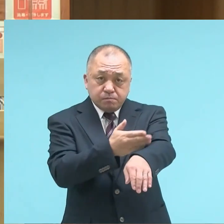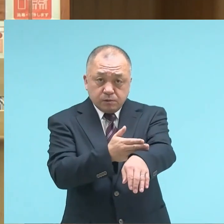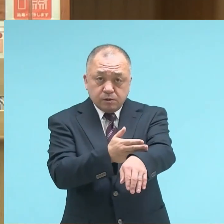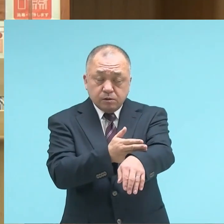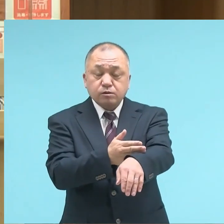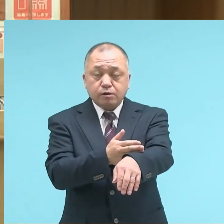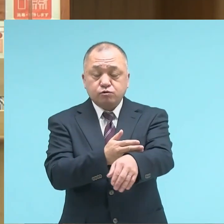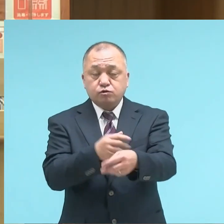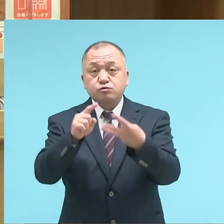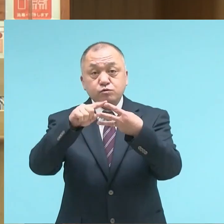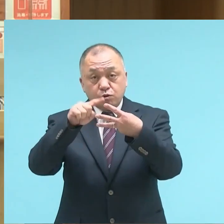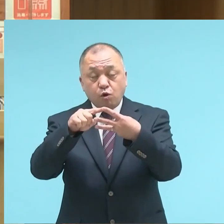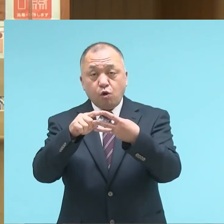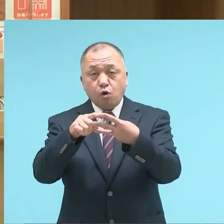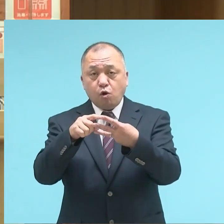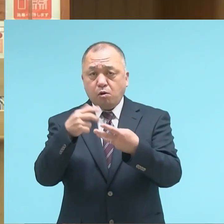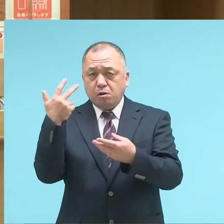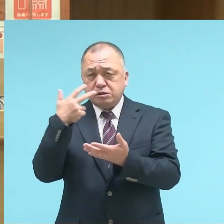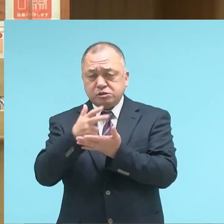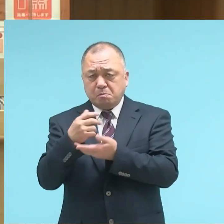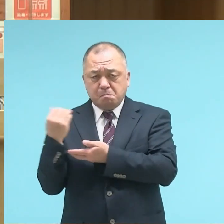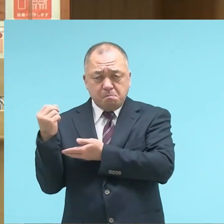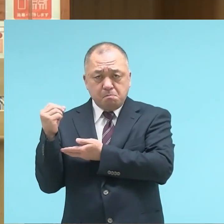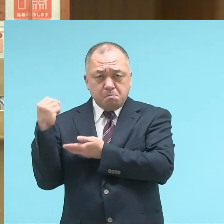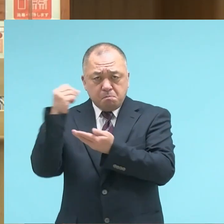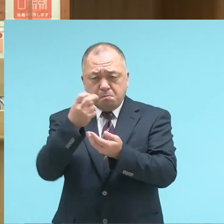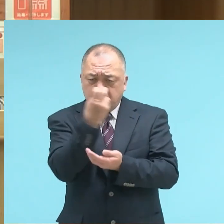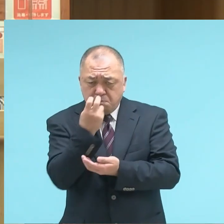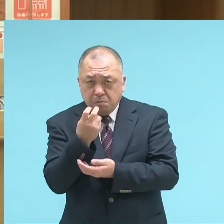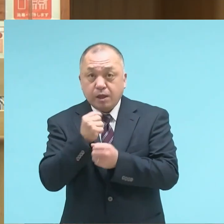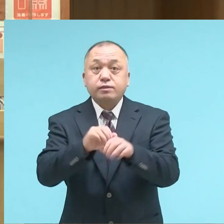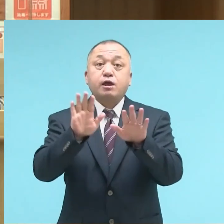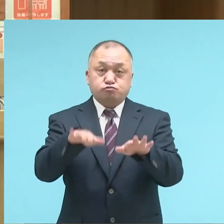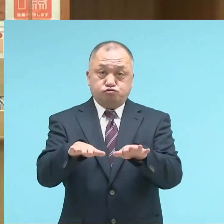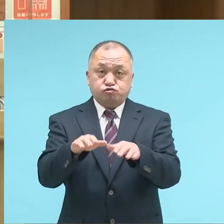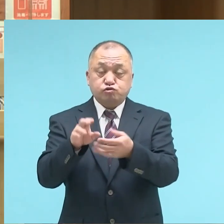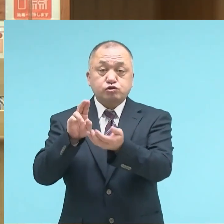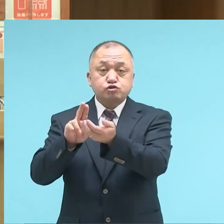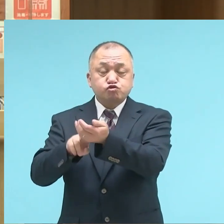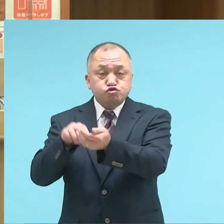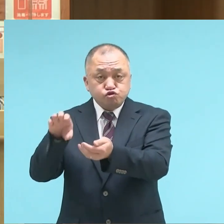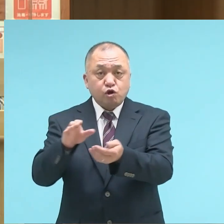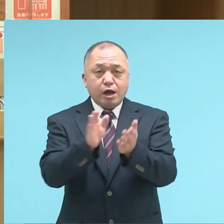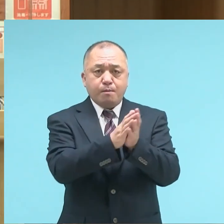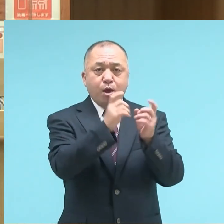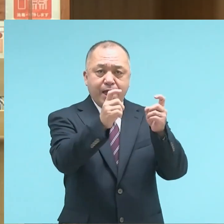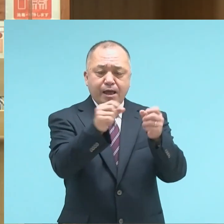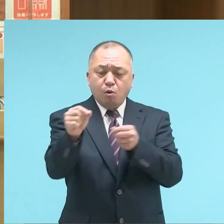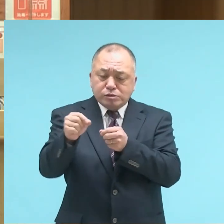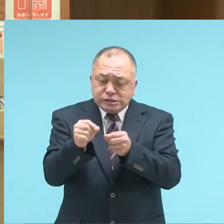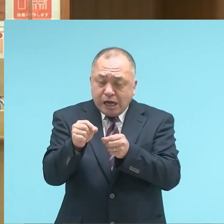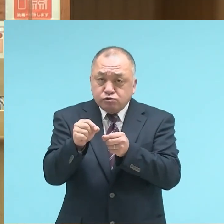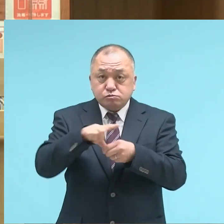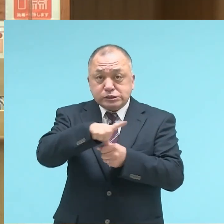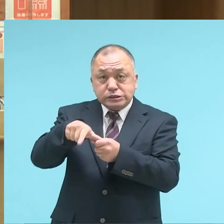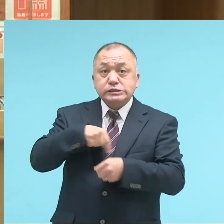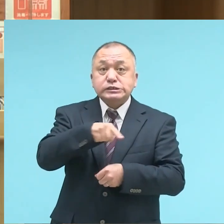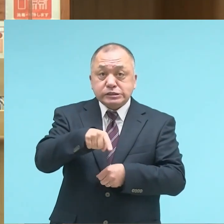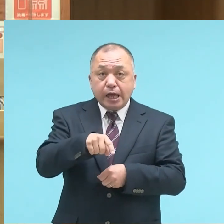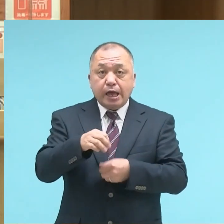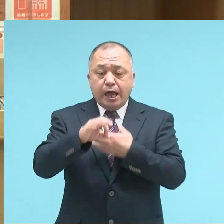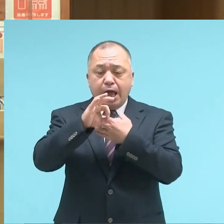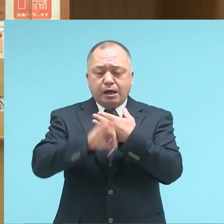ている市長の浜屋村の周辺町村で、過去のゴミの持ち込みを拒否する条例案を提出する動きが相次いでいますけ